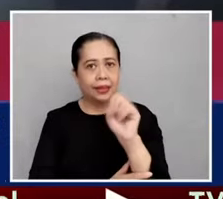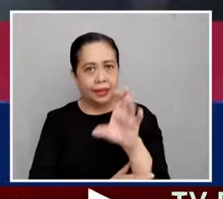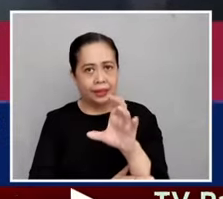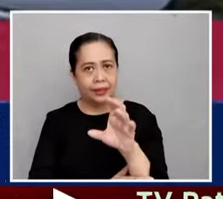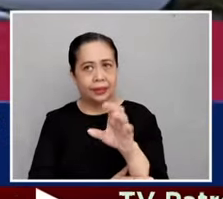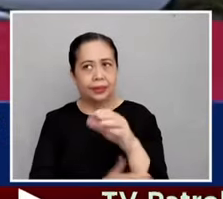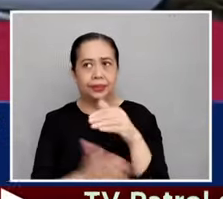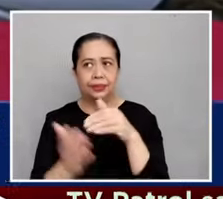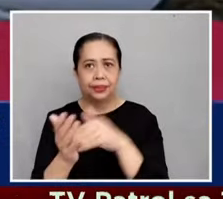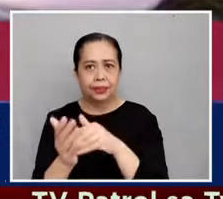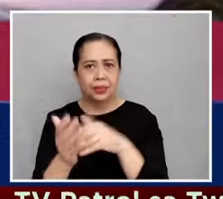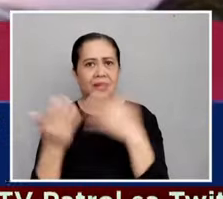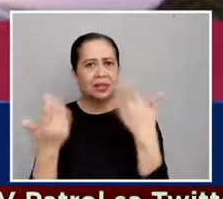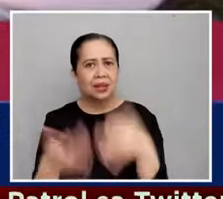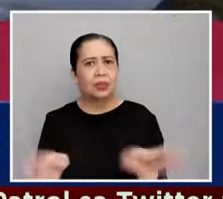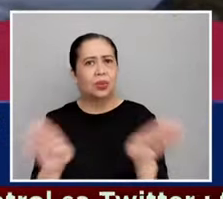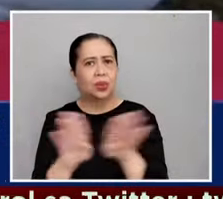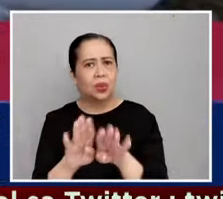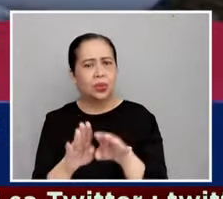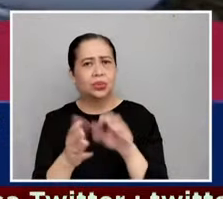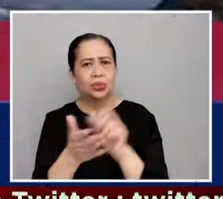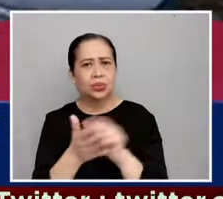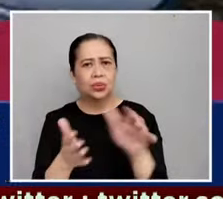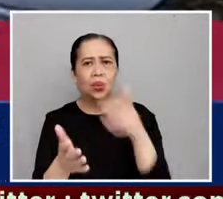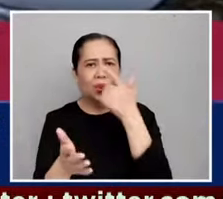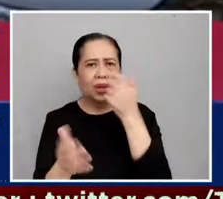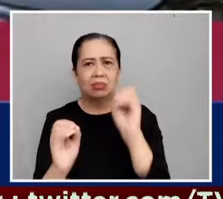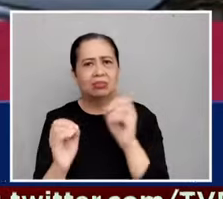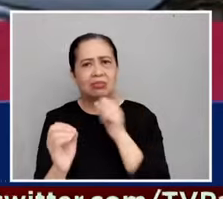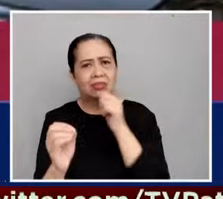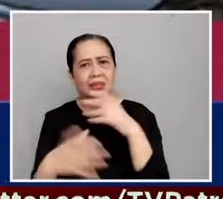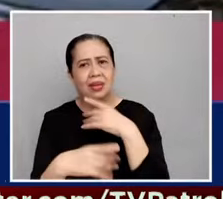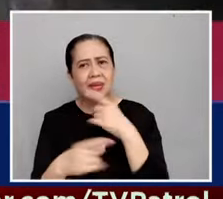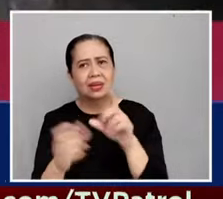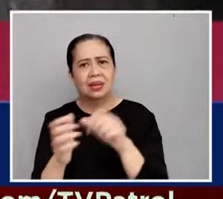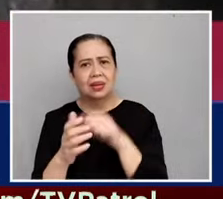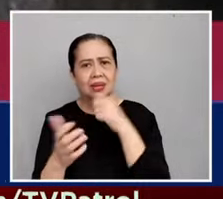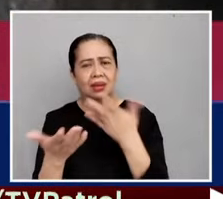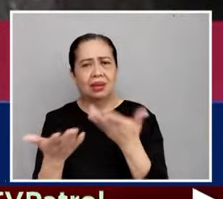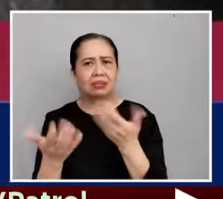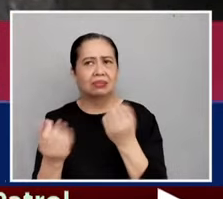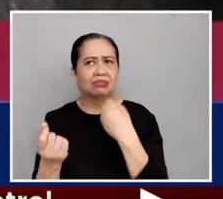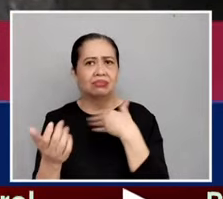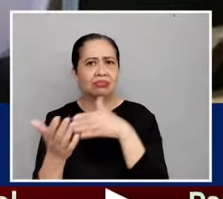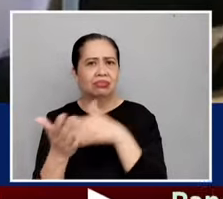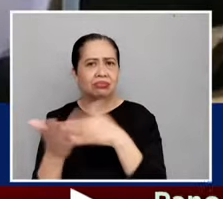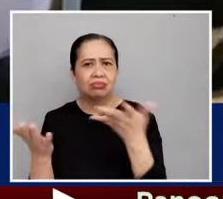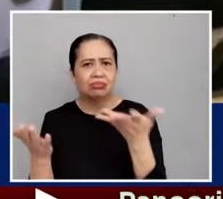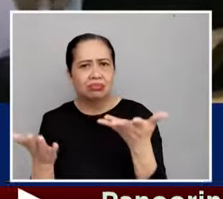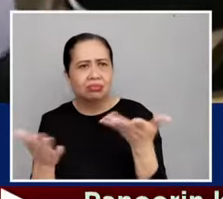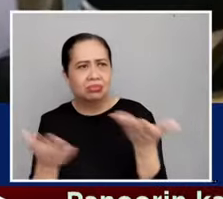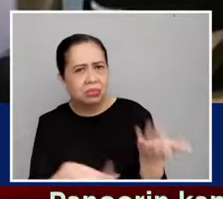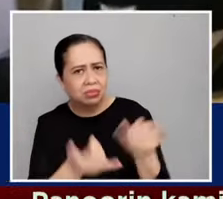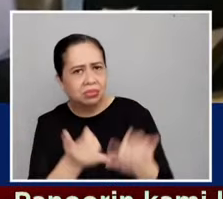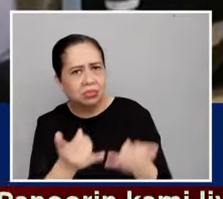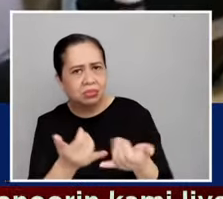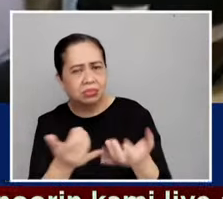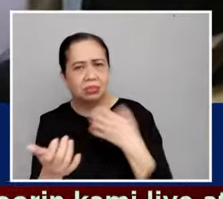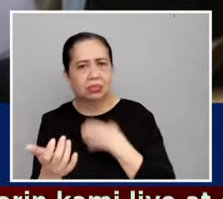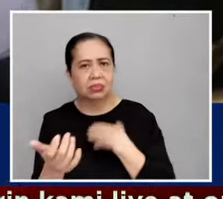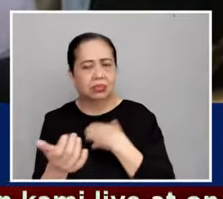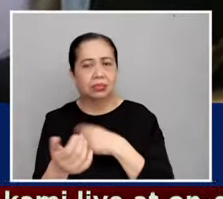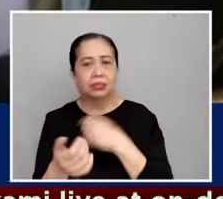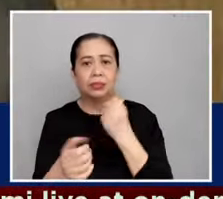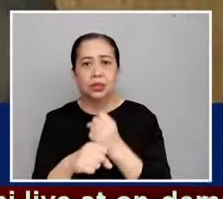cases were closed due to lack of interest on the part of the complainants or the requesting party. Tiniyak niya na